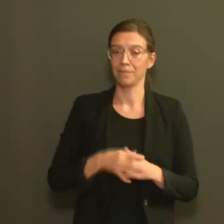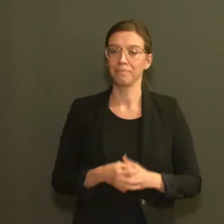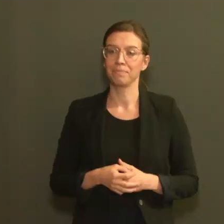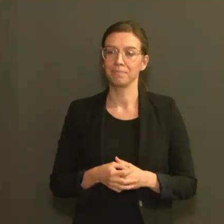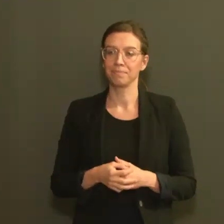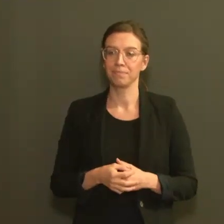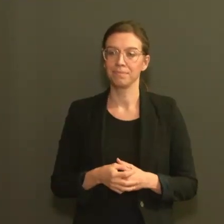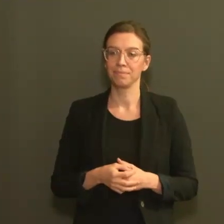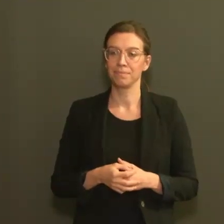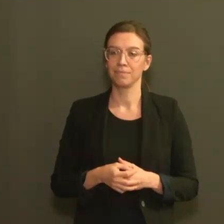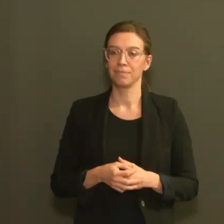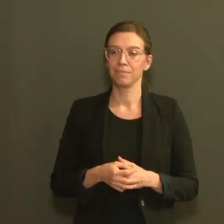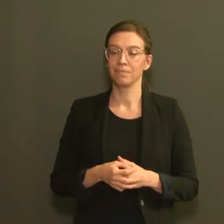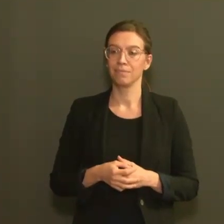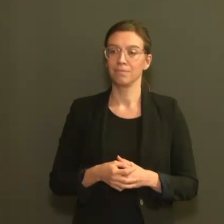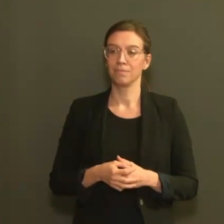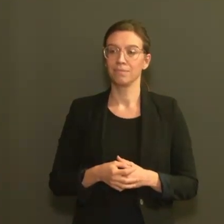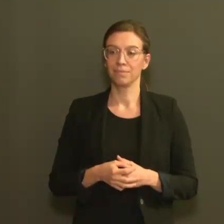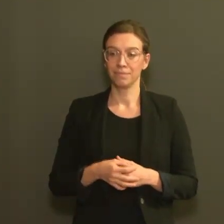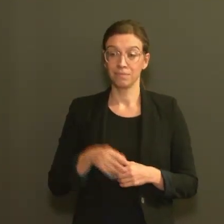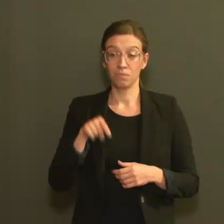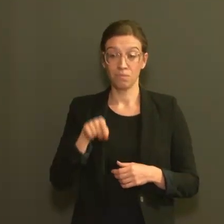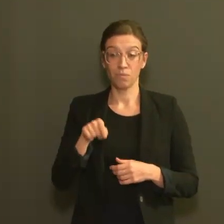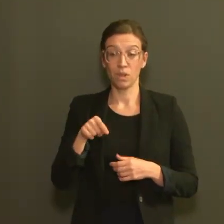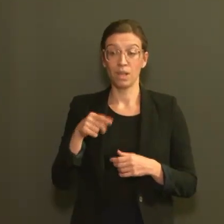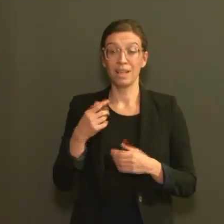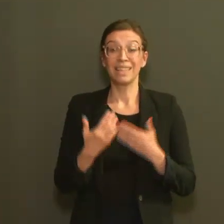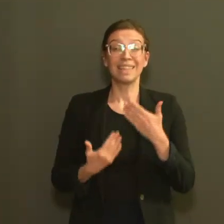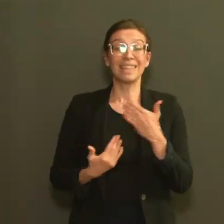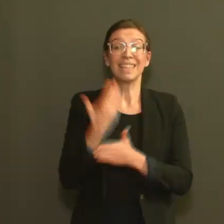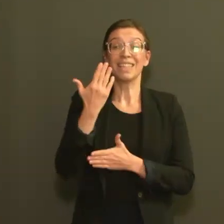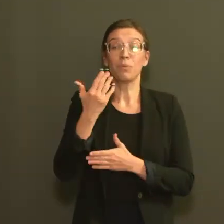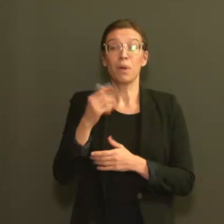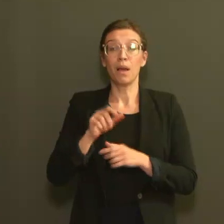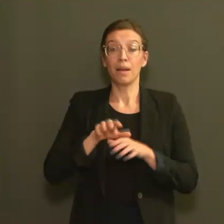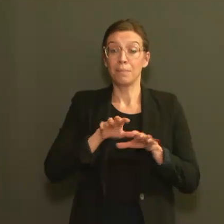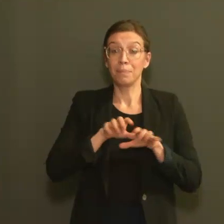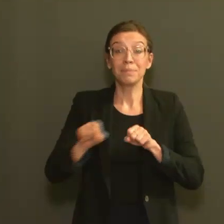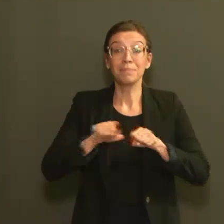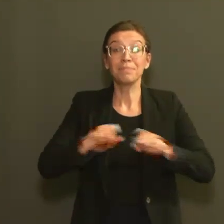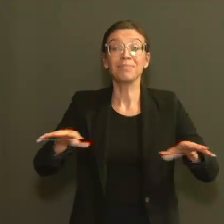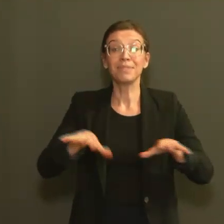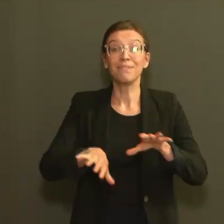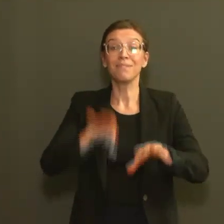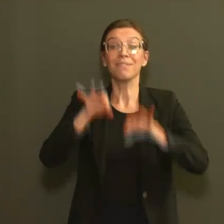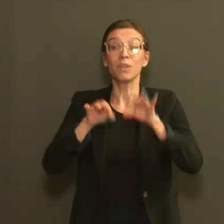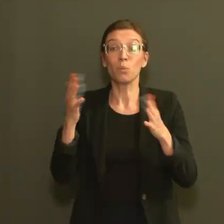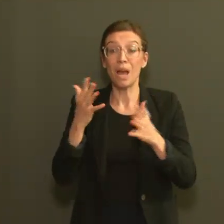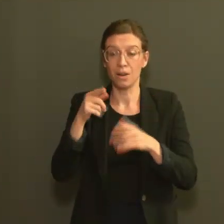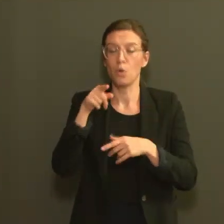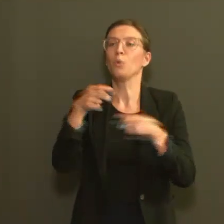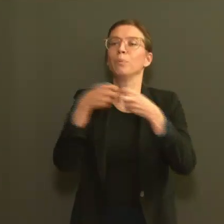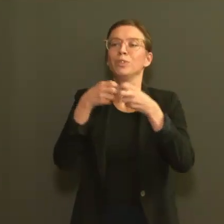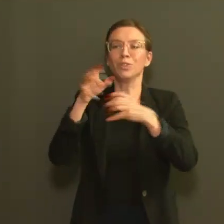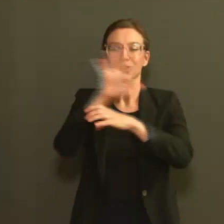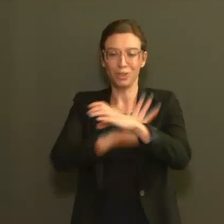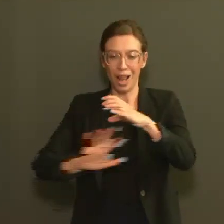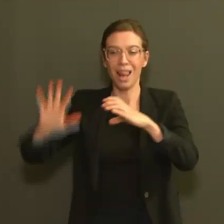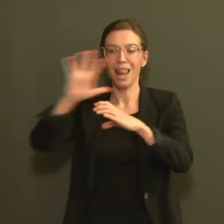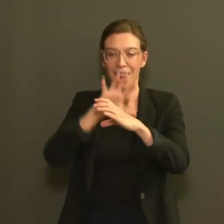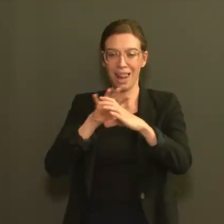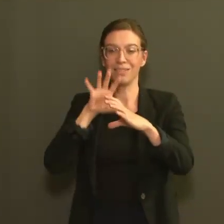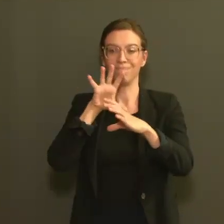Het hoogste aantal nieuwe gevallen stellen we nog steeds vast in het Brussels hoofdstedelijk gewest. Hier werden de afgelopen